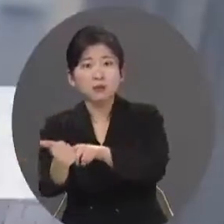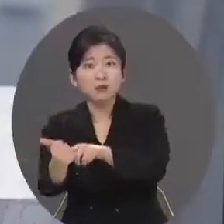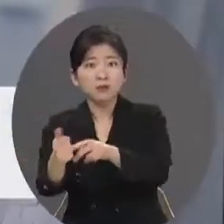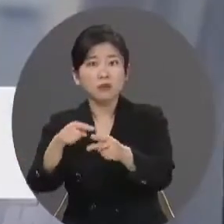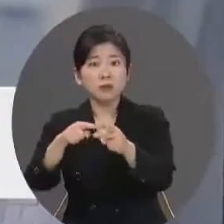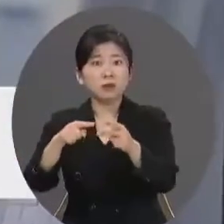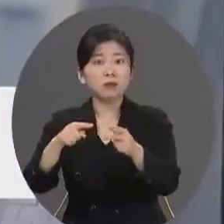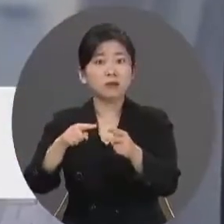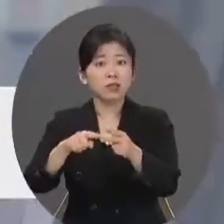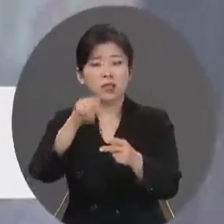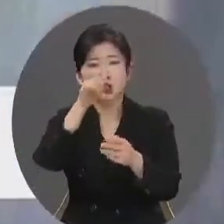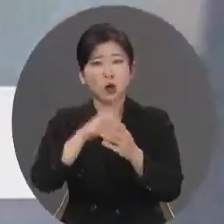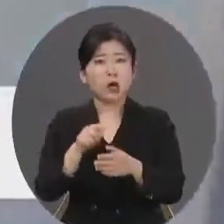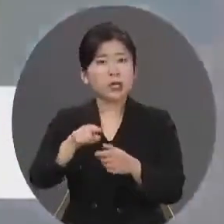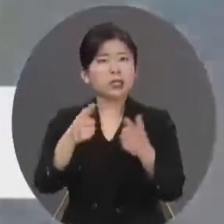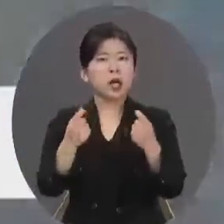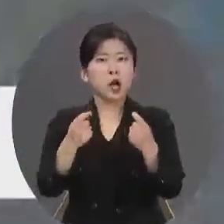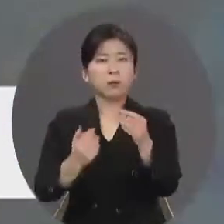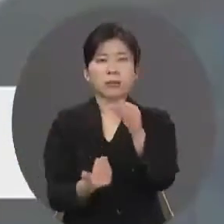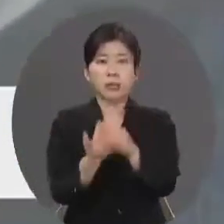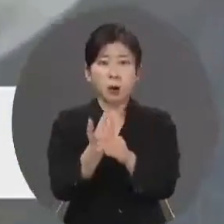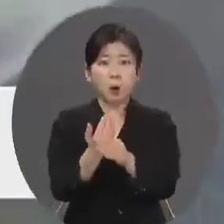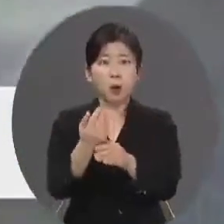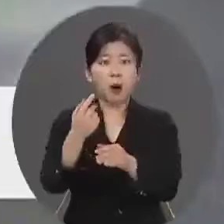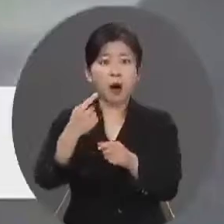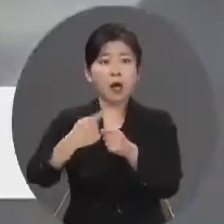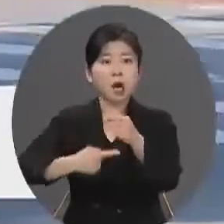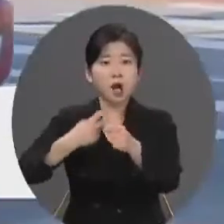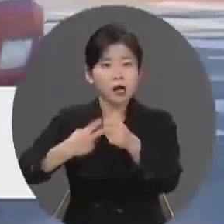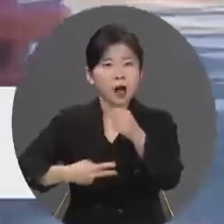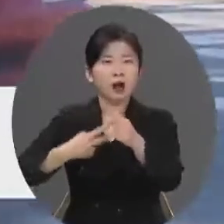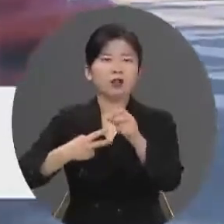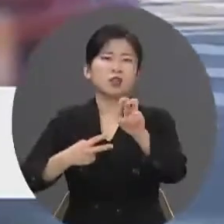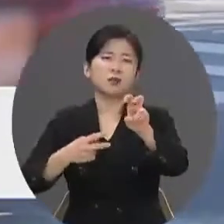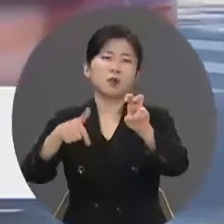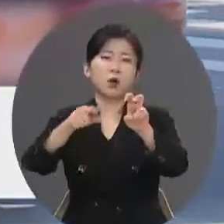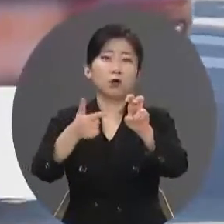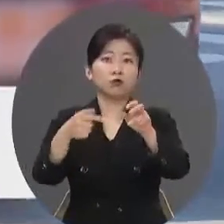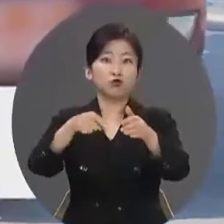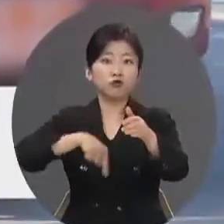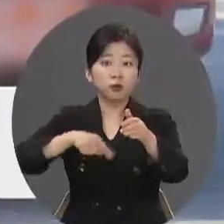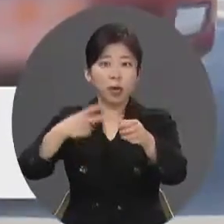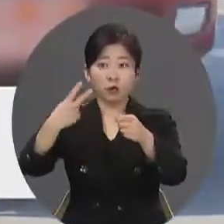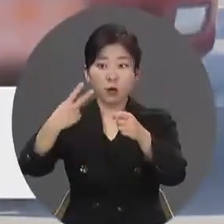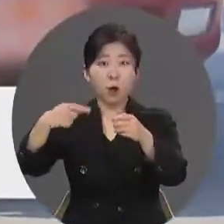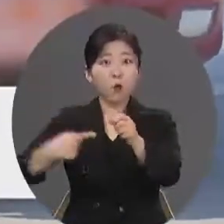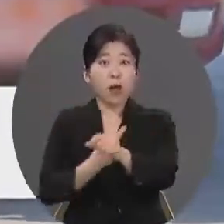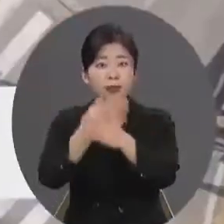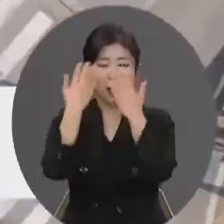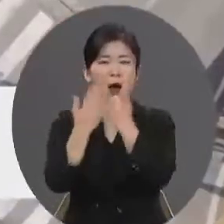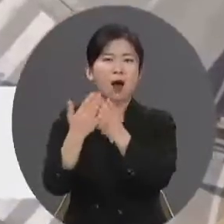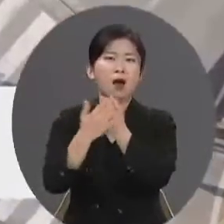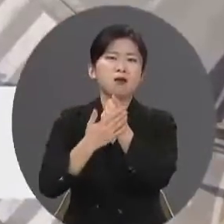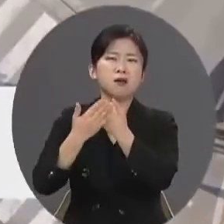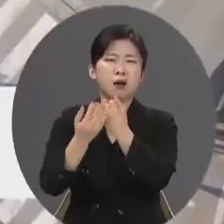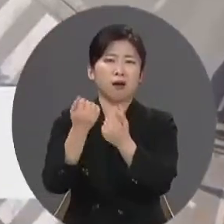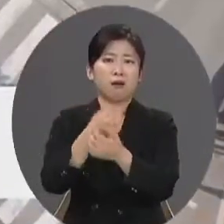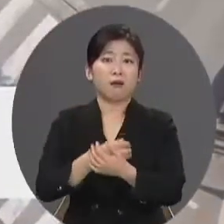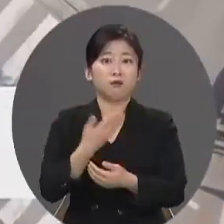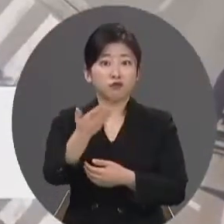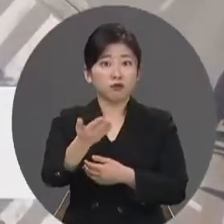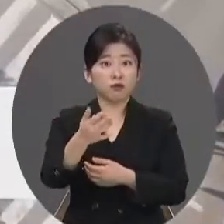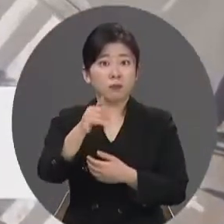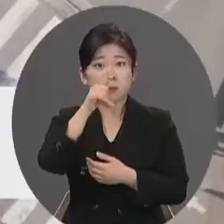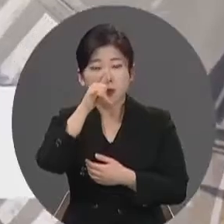있었는데 두건을 빼곡 제외하고는 다 집행 위로 끝인 하더라구요 주일 하지 않았다는 것은 그만큼 에 약한 처벌이